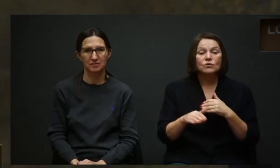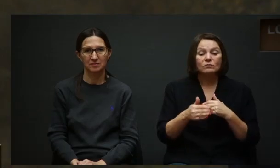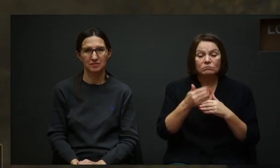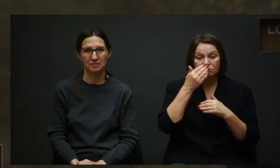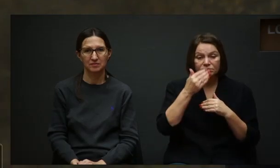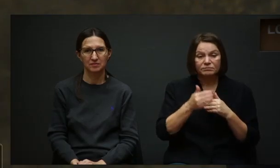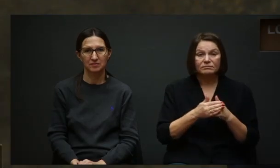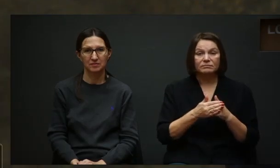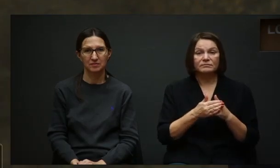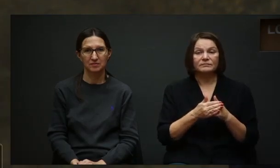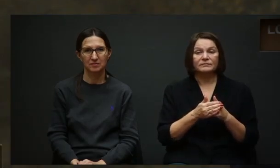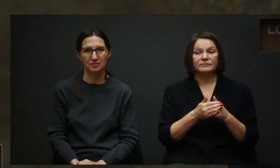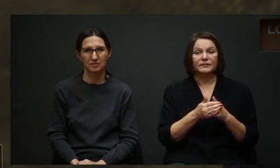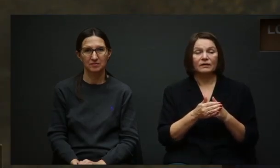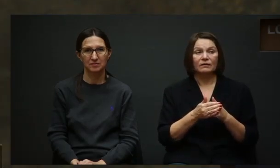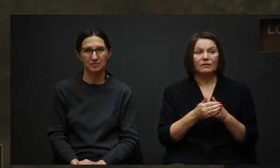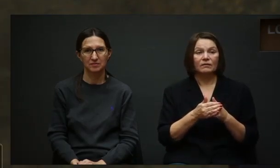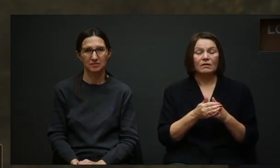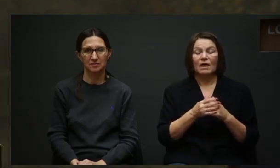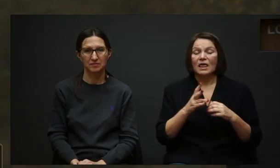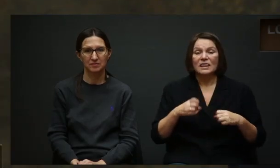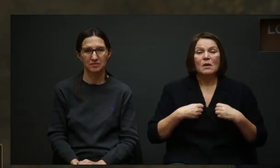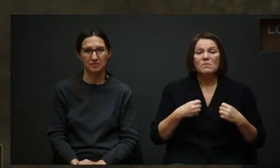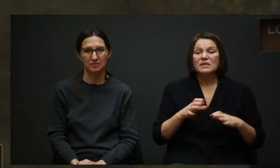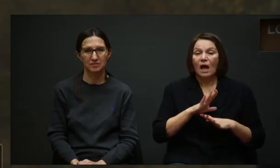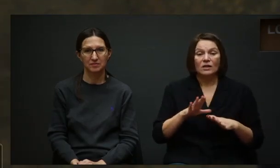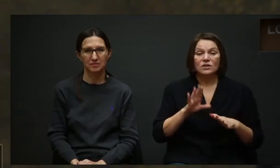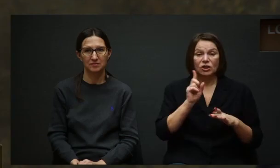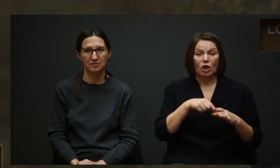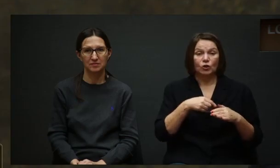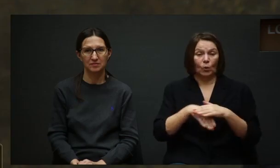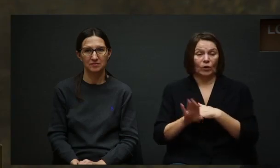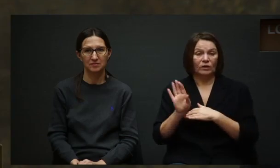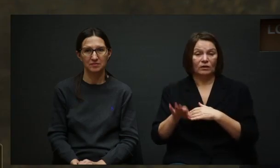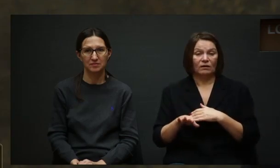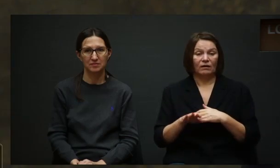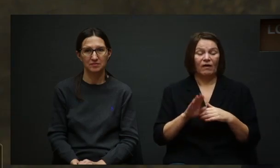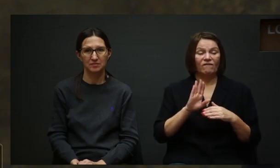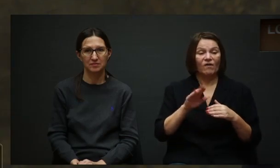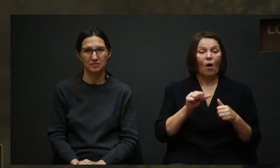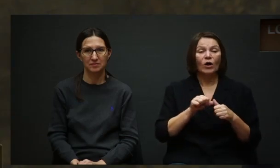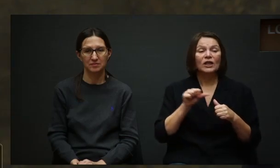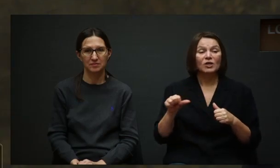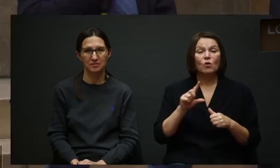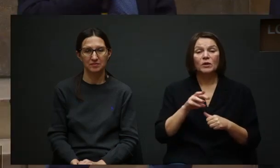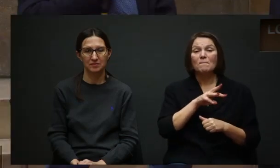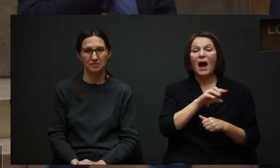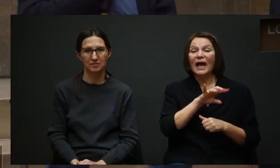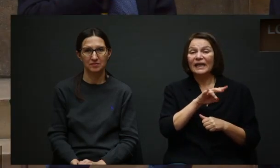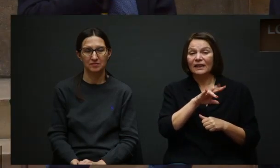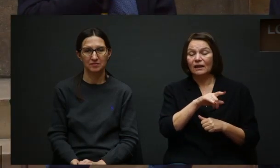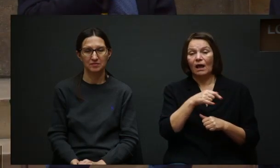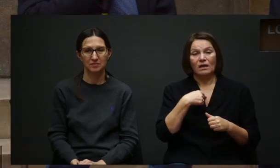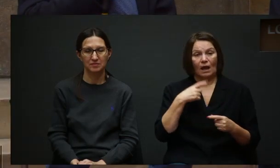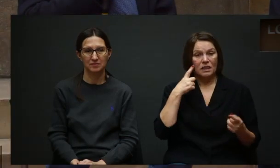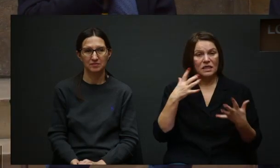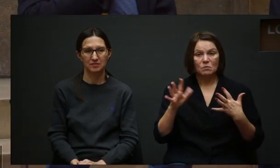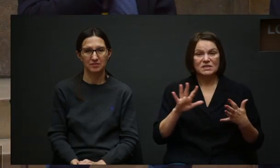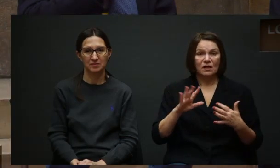оттуда даже не пытался выйти. И в отличие от Марины, я не представляю